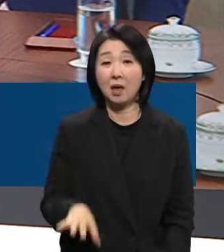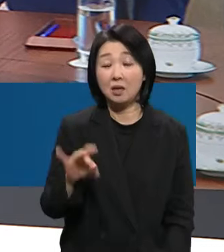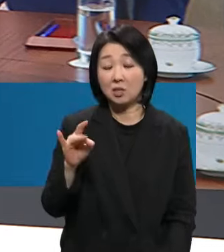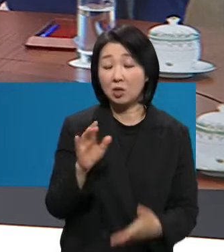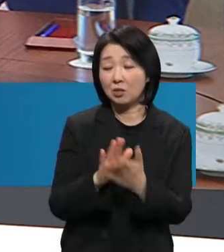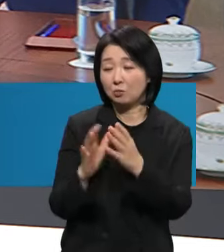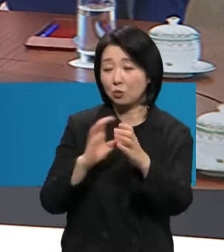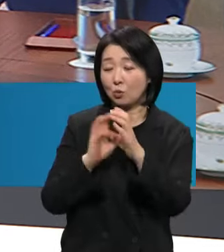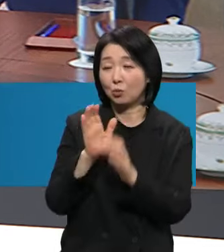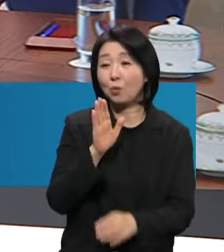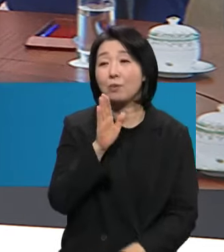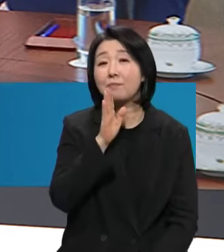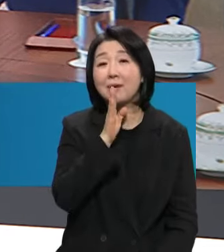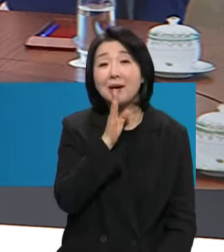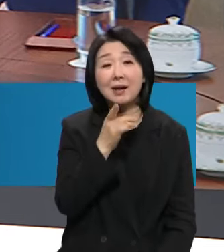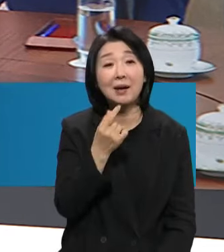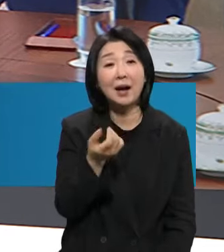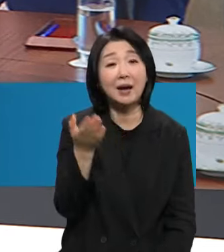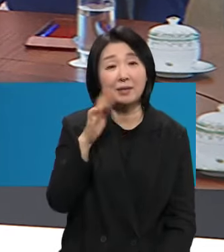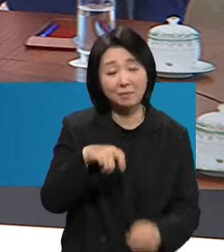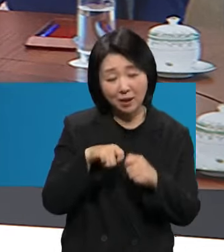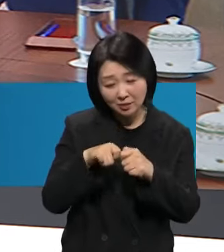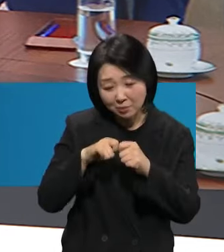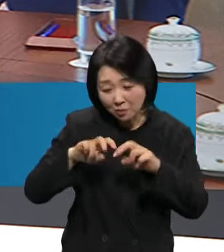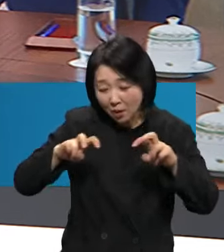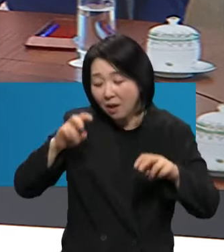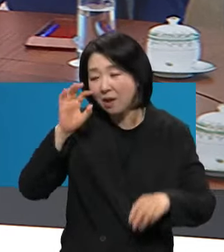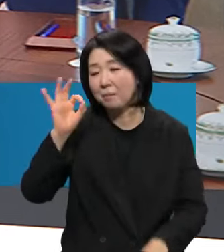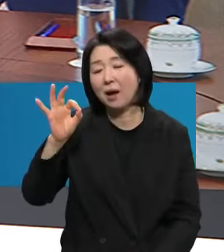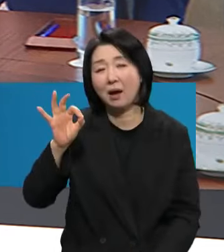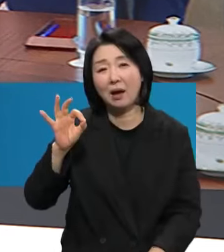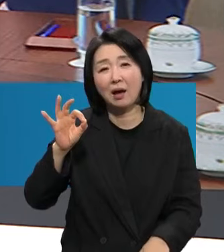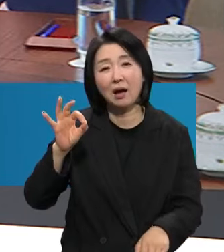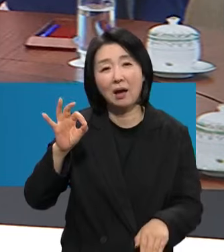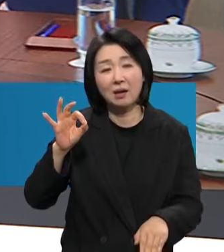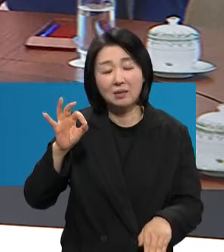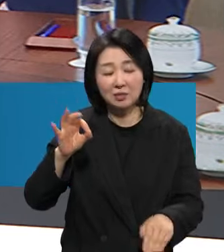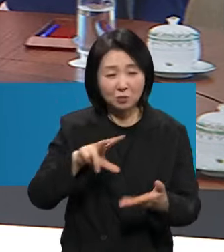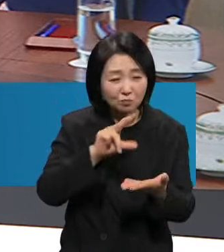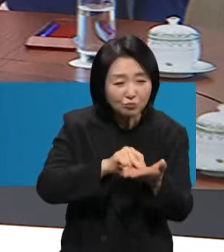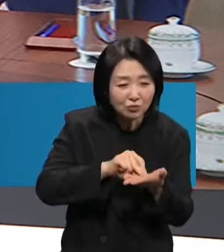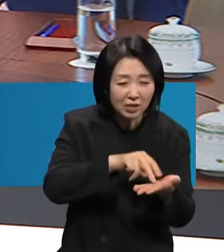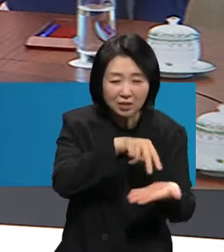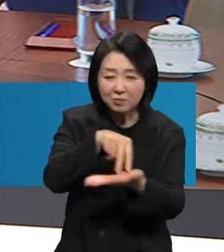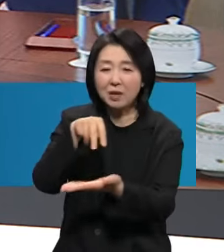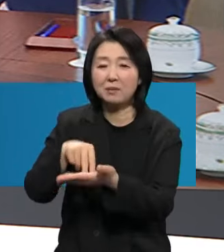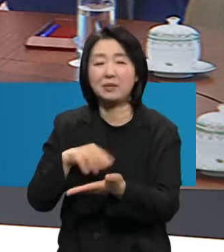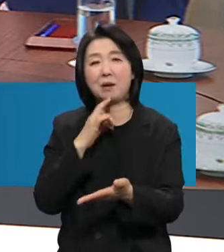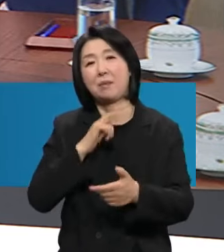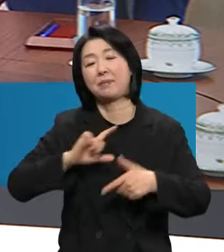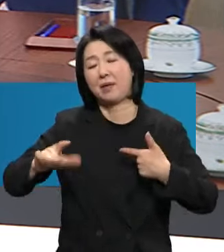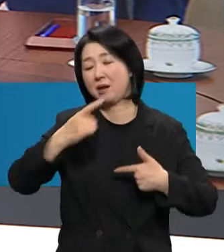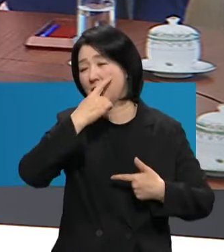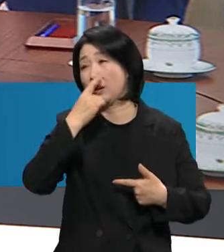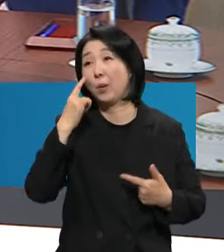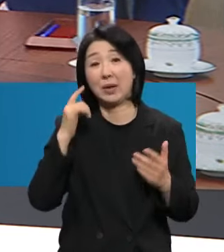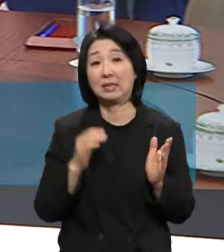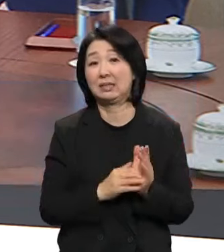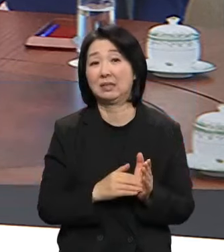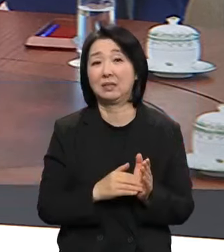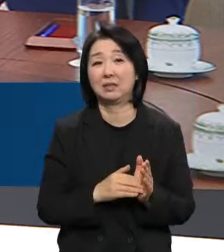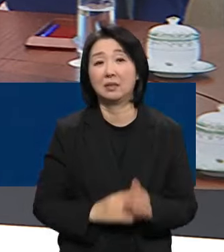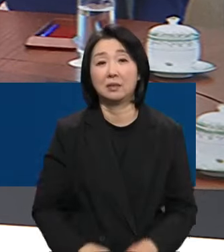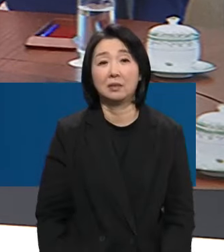직접 소통이라는 의미가 있지만 세부적으로 들어가면 현안에 대한 입장차를 확인하는 자리였습니다. 회담이 끝나고